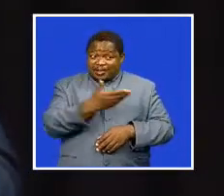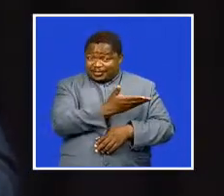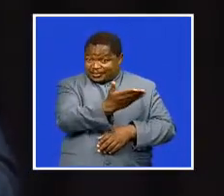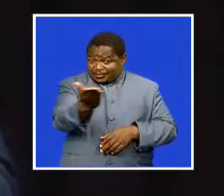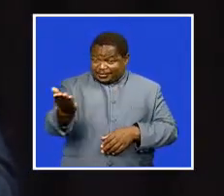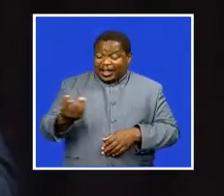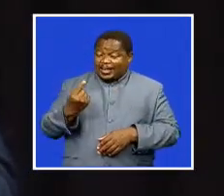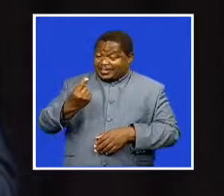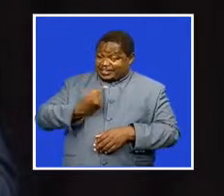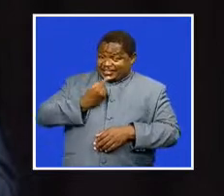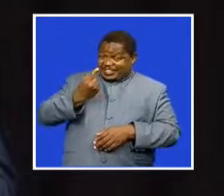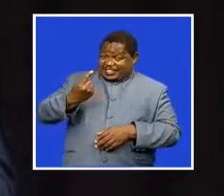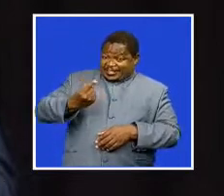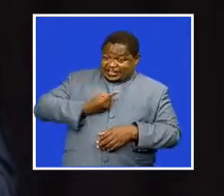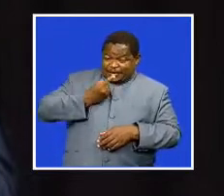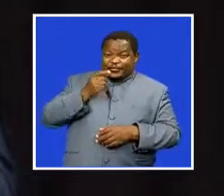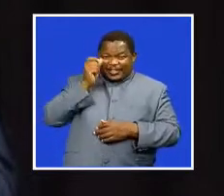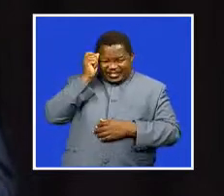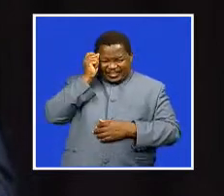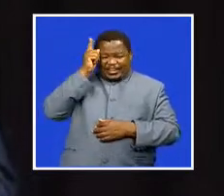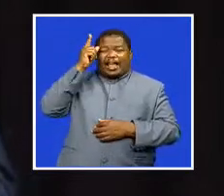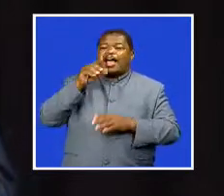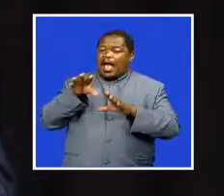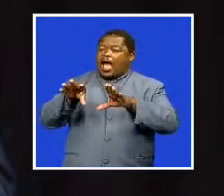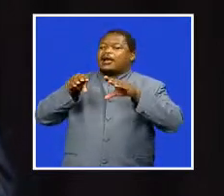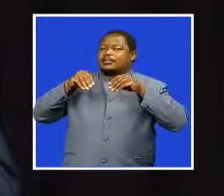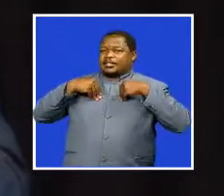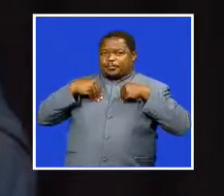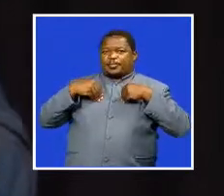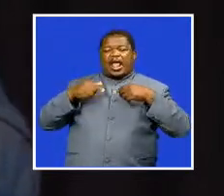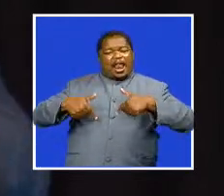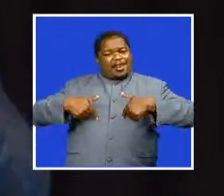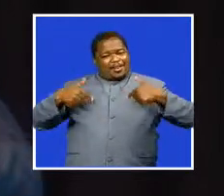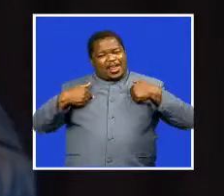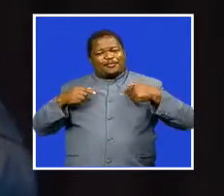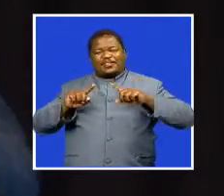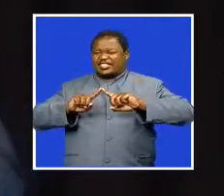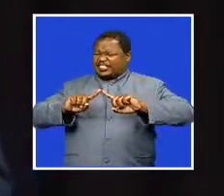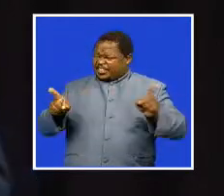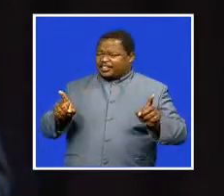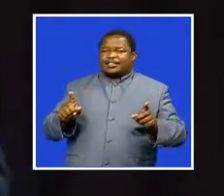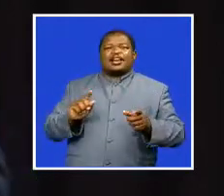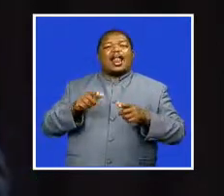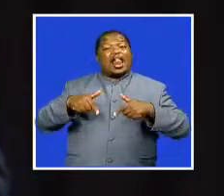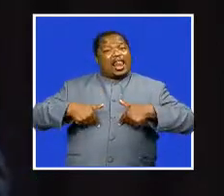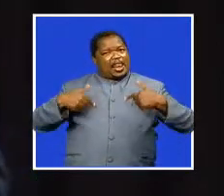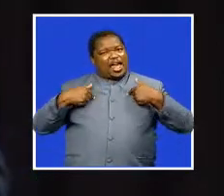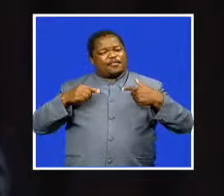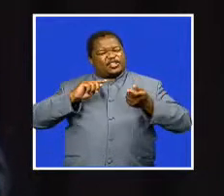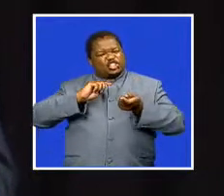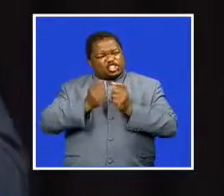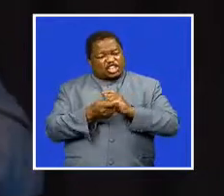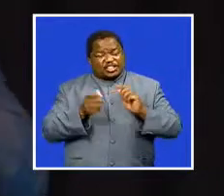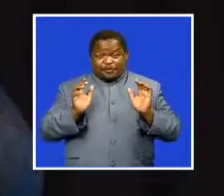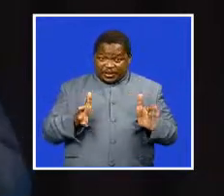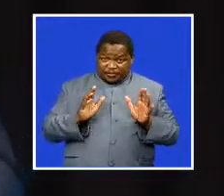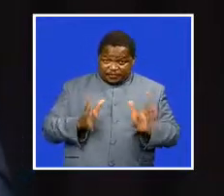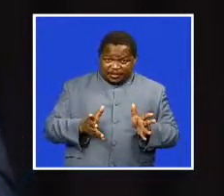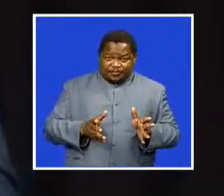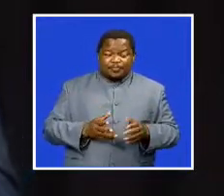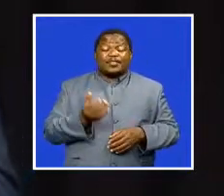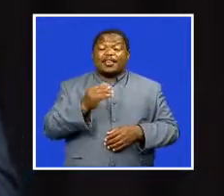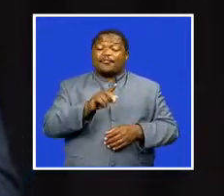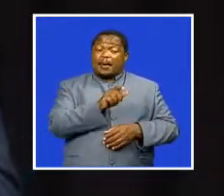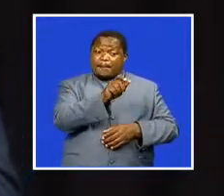nje lokuthi ukwemukele lo bese ke so usita ke nalabo aseceleni kwakho ukuthi basale